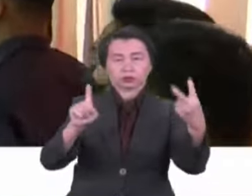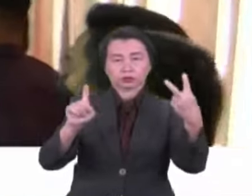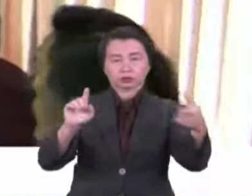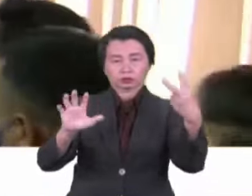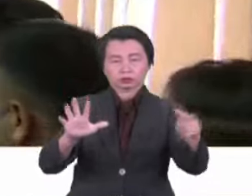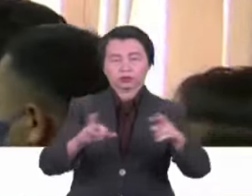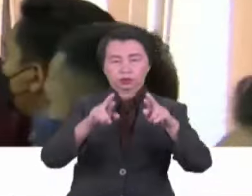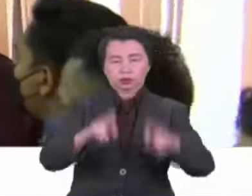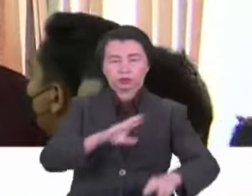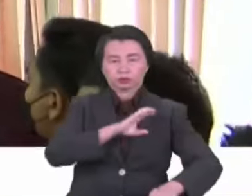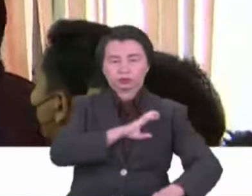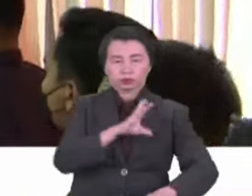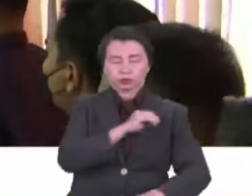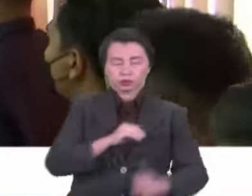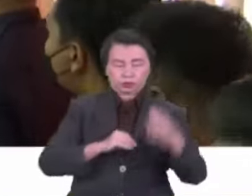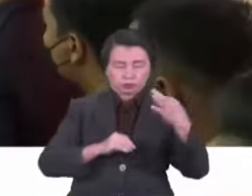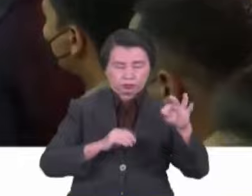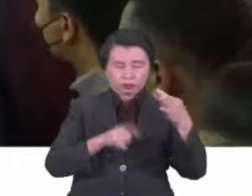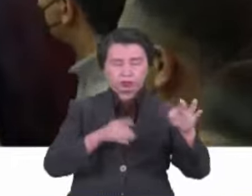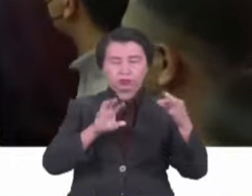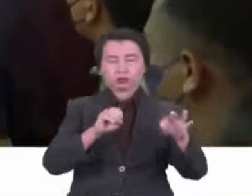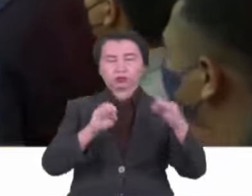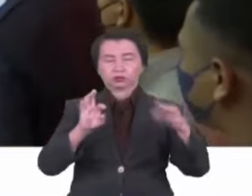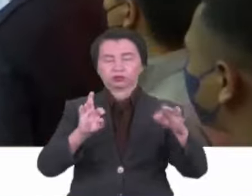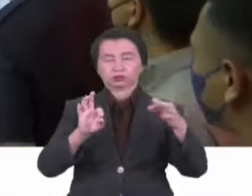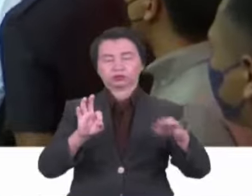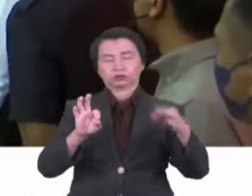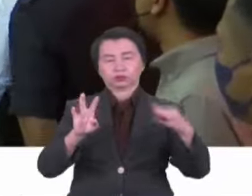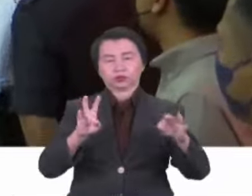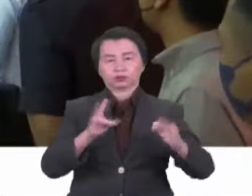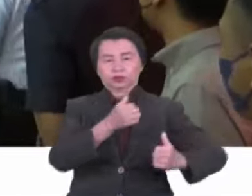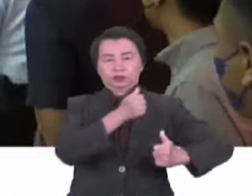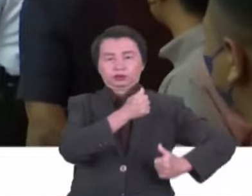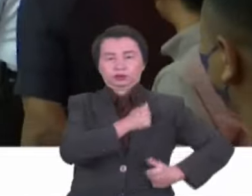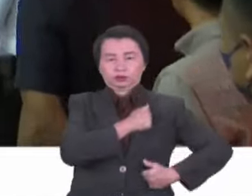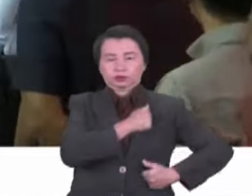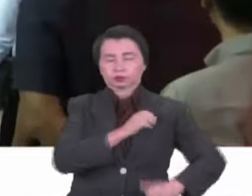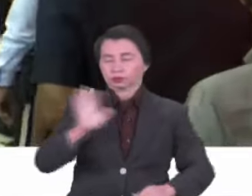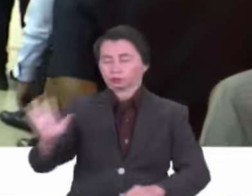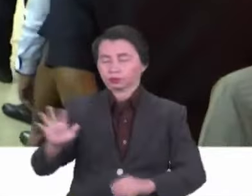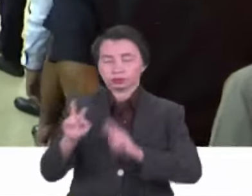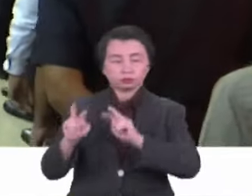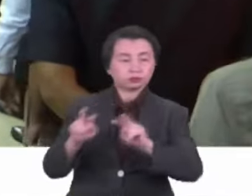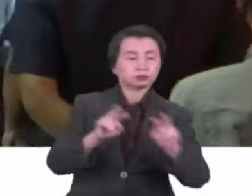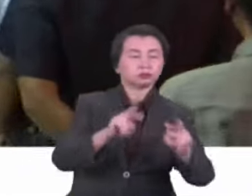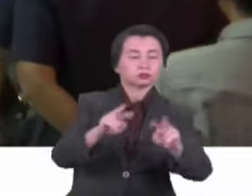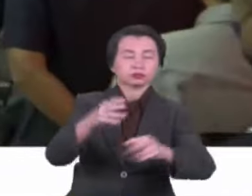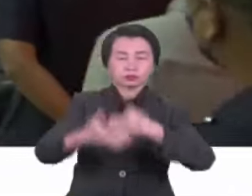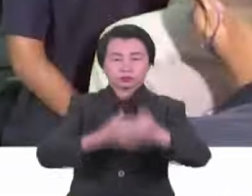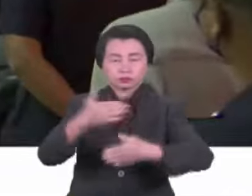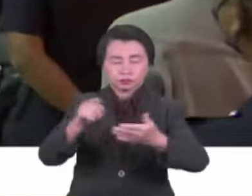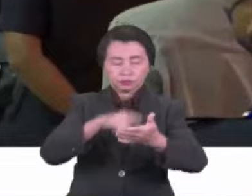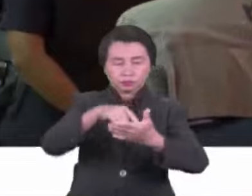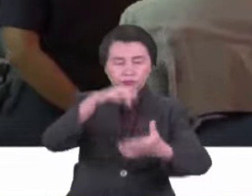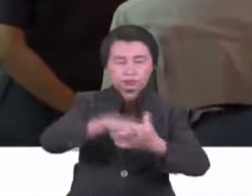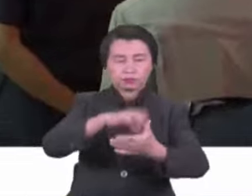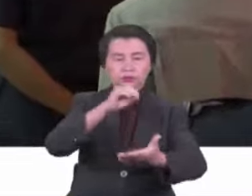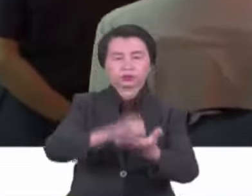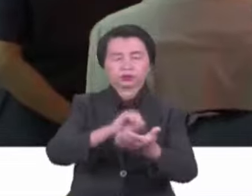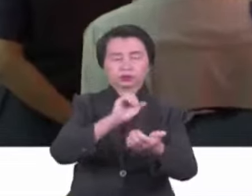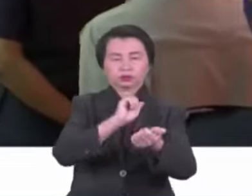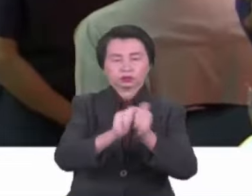12,215 adalah warga PDRM manakala 19,076 lagi pengundi tentera. Beliau terdahulu meninjau proses pengundian awal di Kompleks Latihan